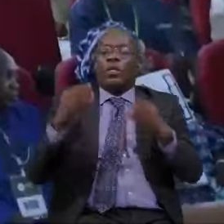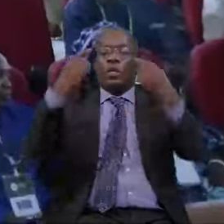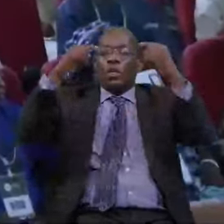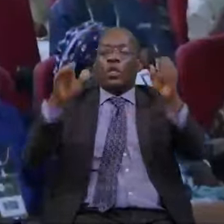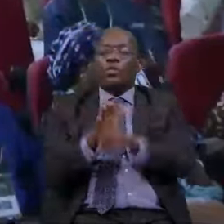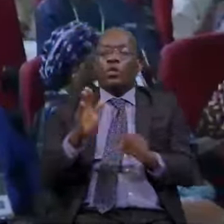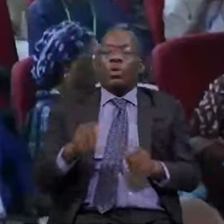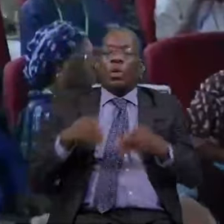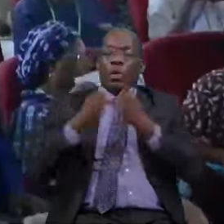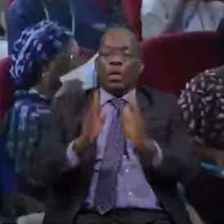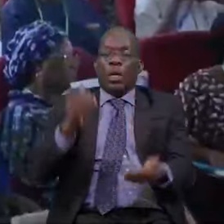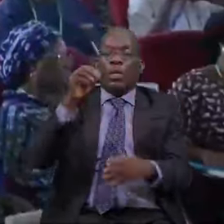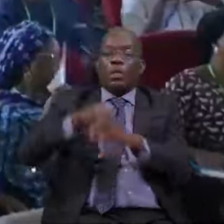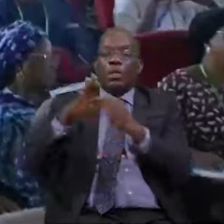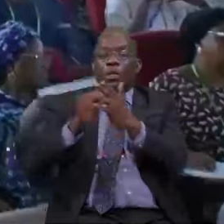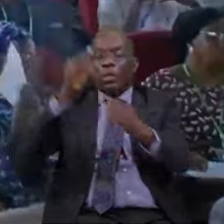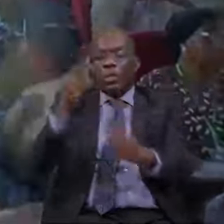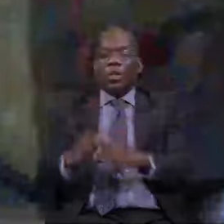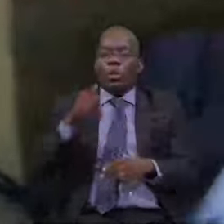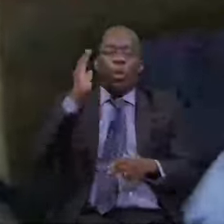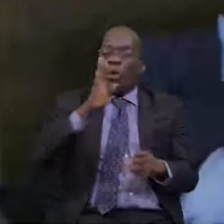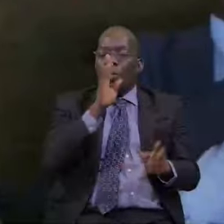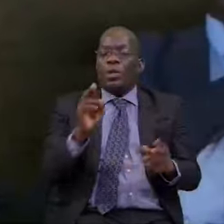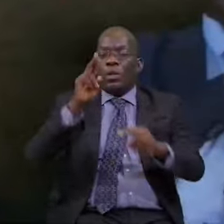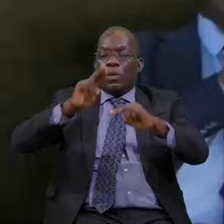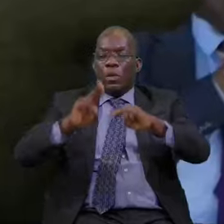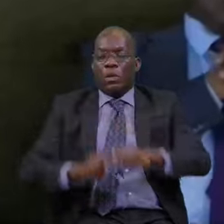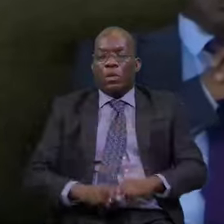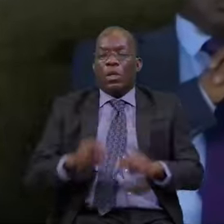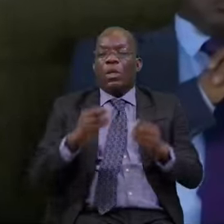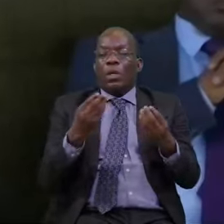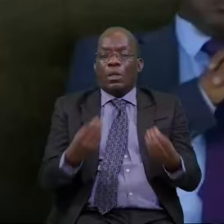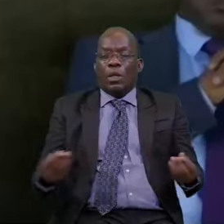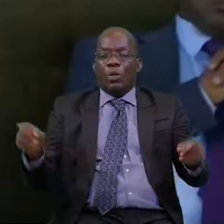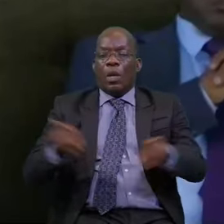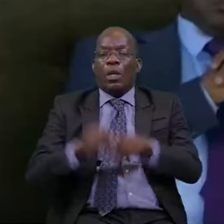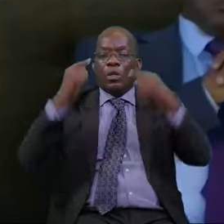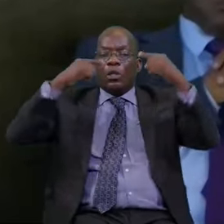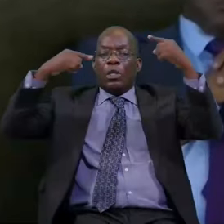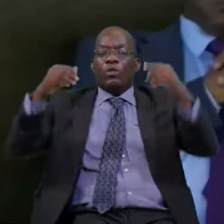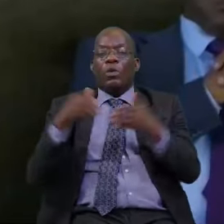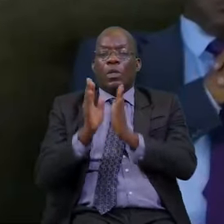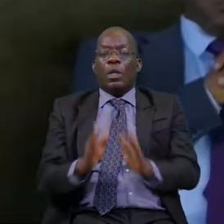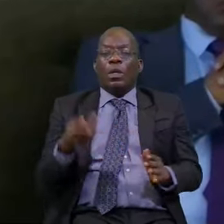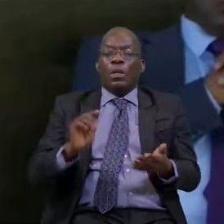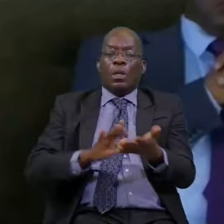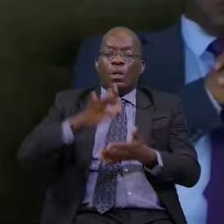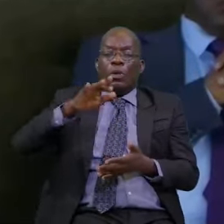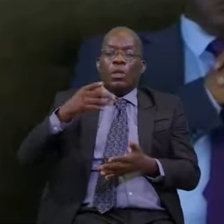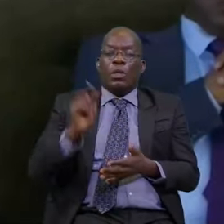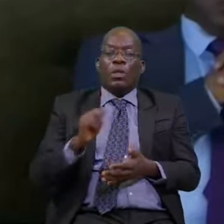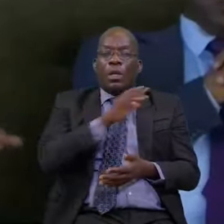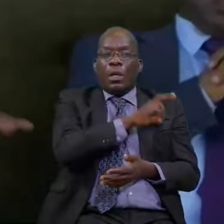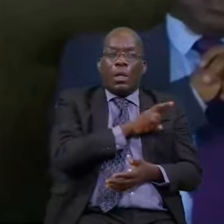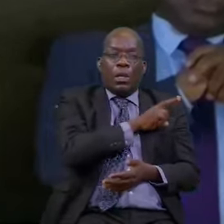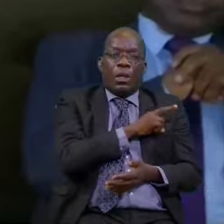dirigeant. Réussi, vous serez assis, rétabli en tant que dirigeant réussi. Et la gloire,